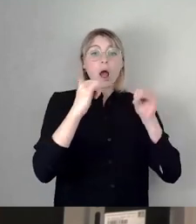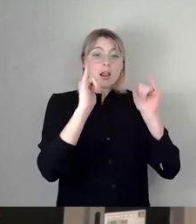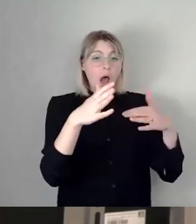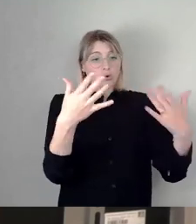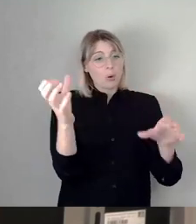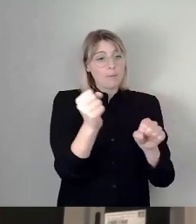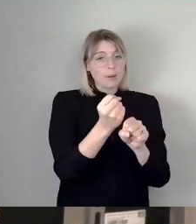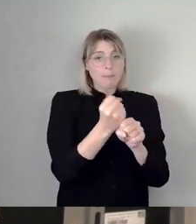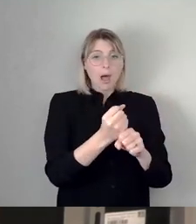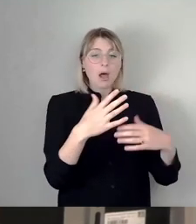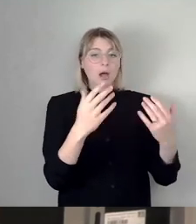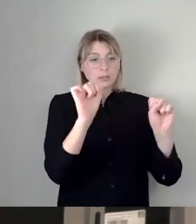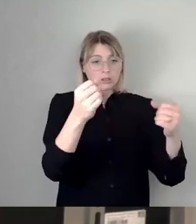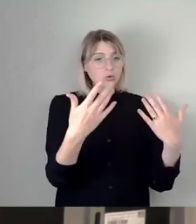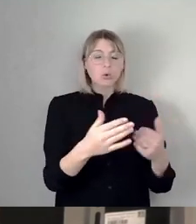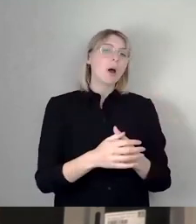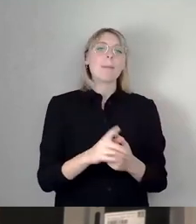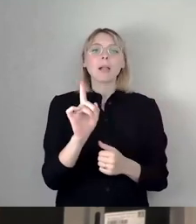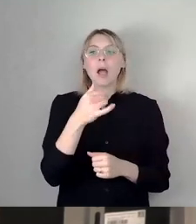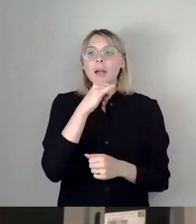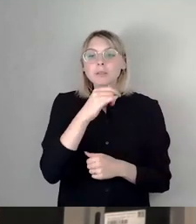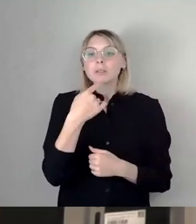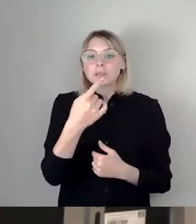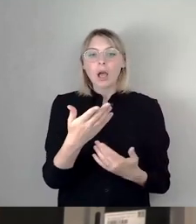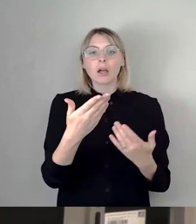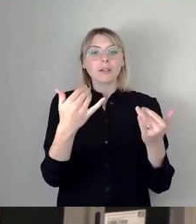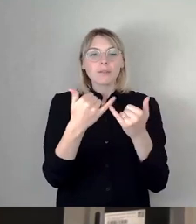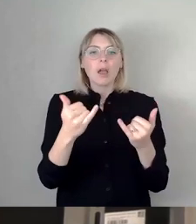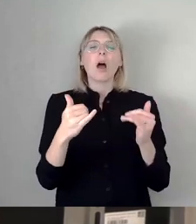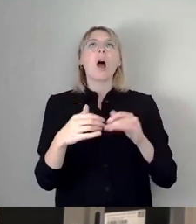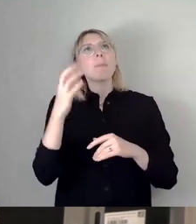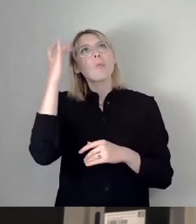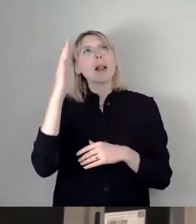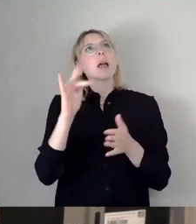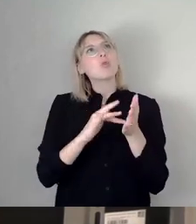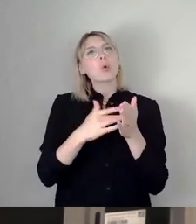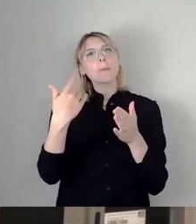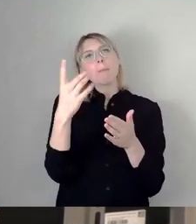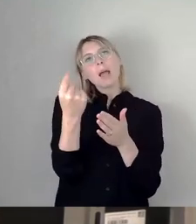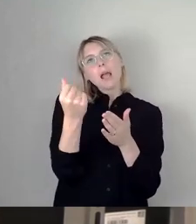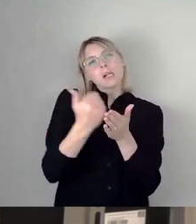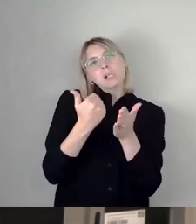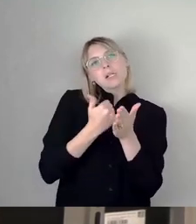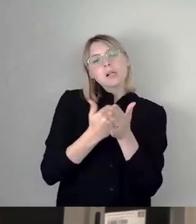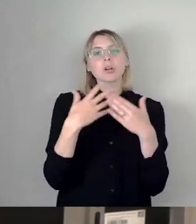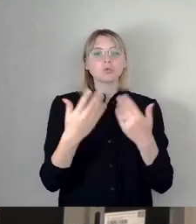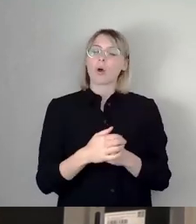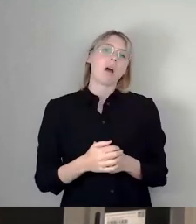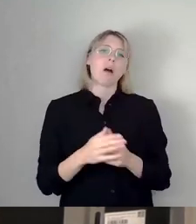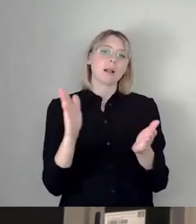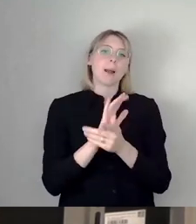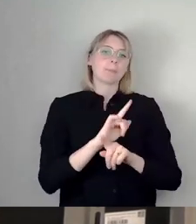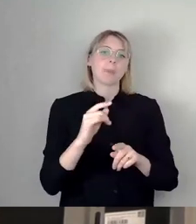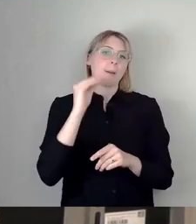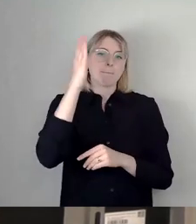uns, sondern sagen, naja, wir könnten es uns vielleicht überlegen, wenn wir extra Kohle kriegen. Nee, so geht es auch nicht, Herr Bildungsbürgermeister. Das finde ich auch